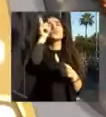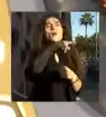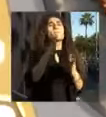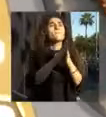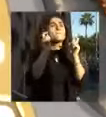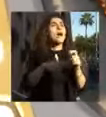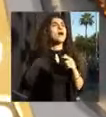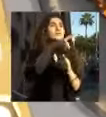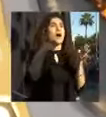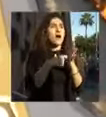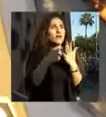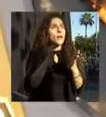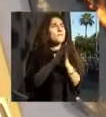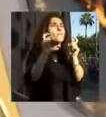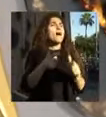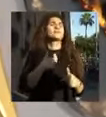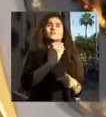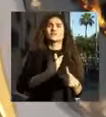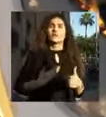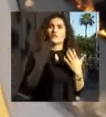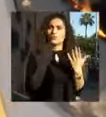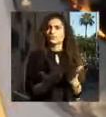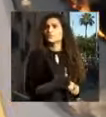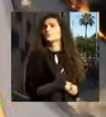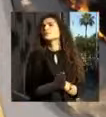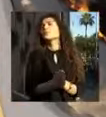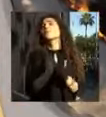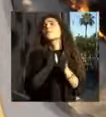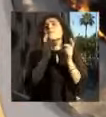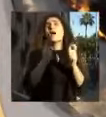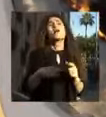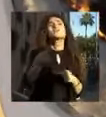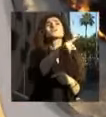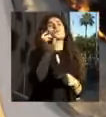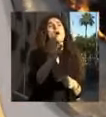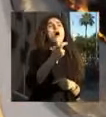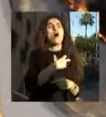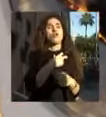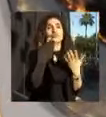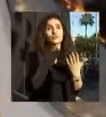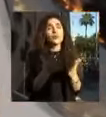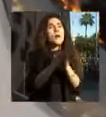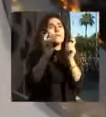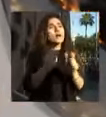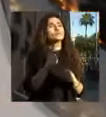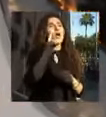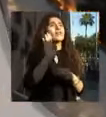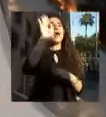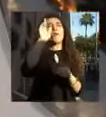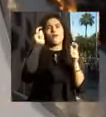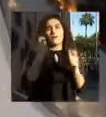Mersin'iz dedik. Biz Mersin'i seviyoruz. Mersin'e aşığız. Mersin demokrasi kenti.